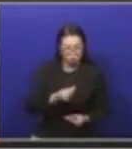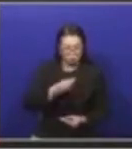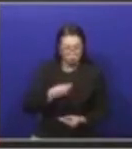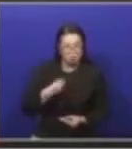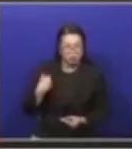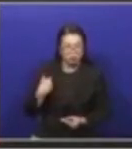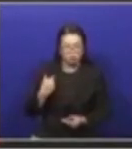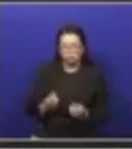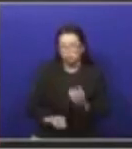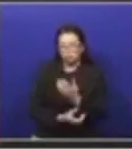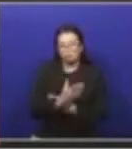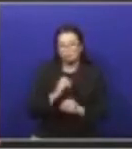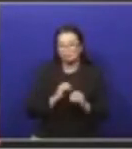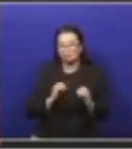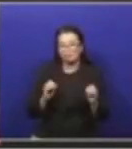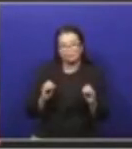สิ่งที่เขาเสียไป